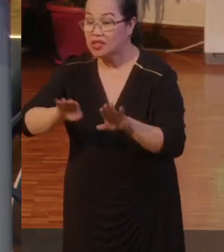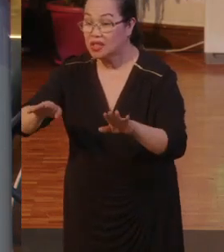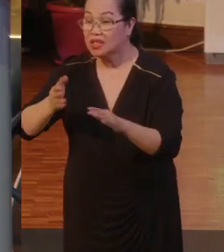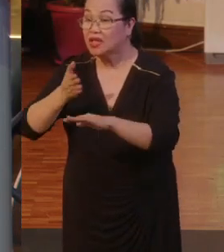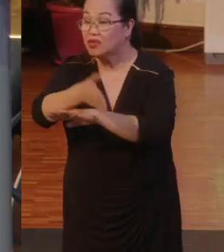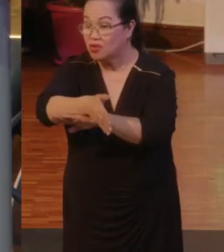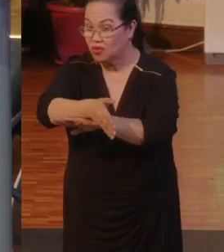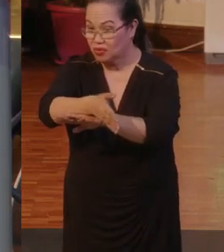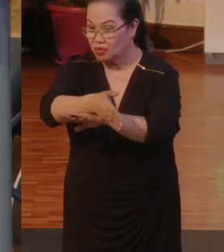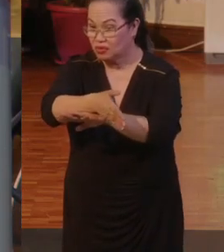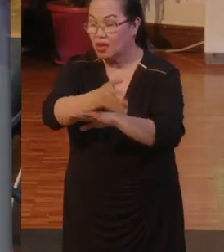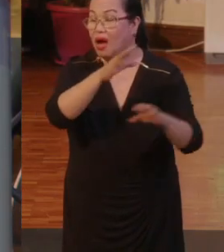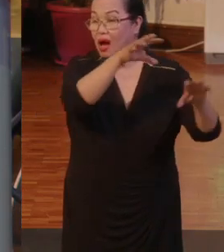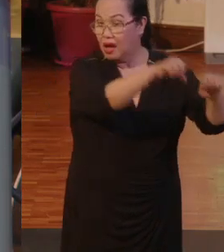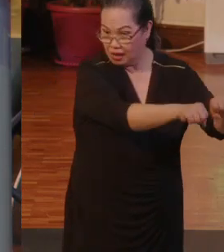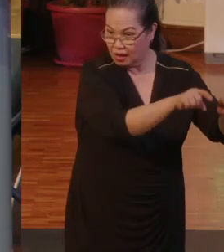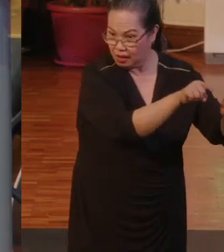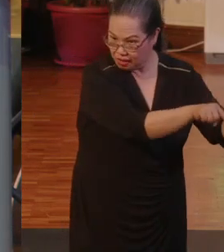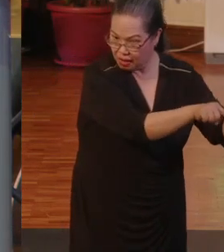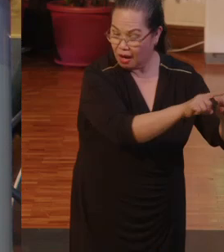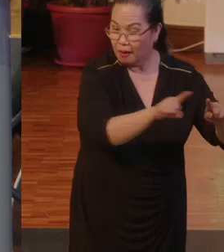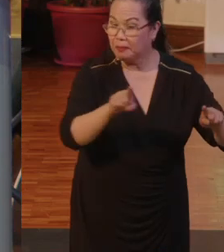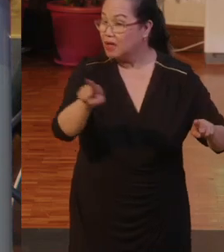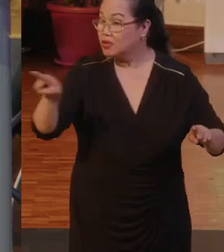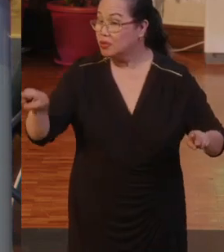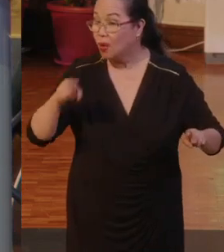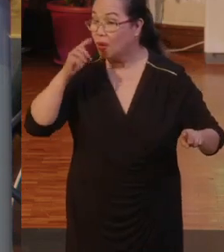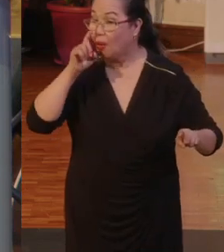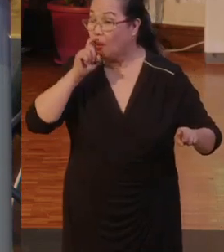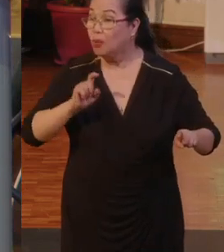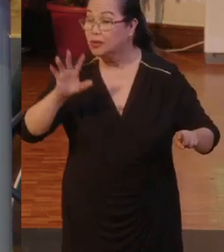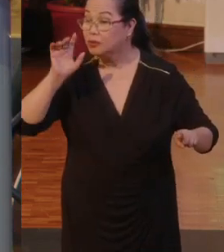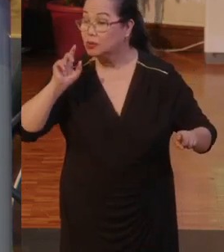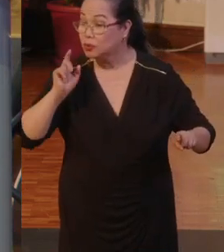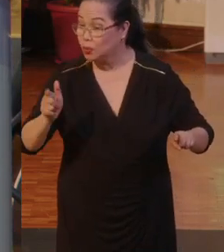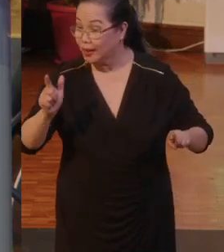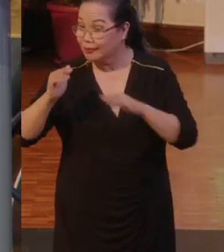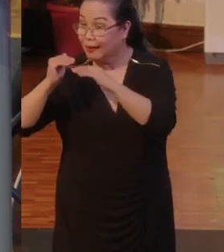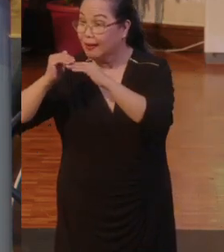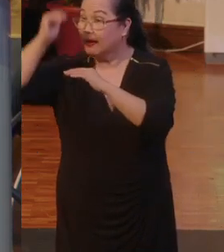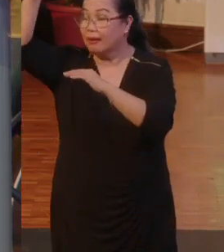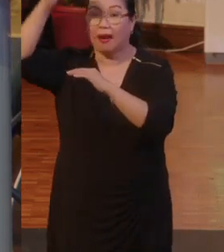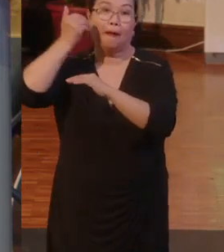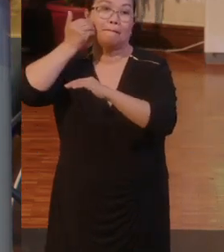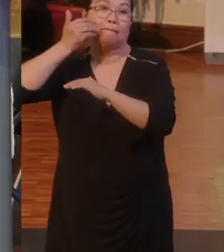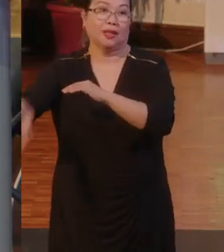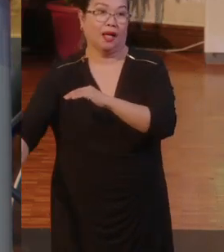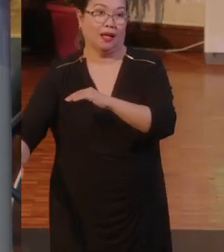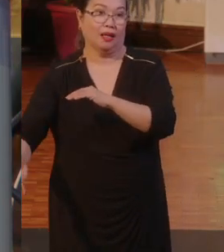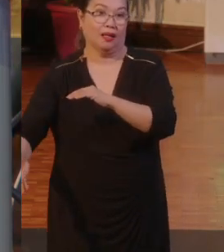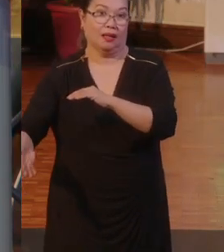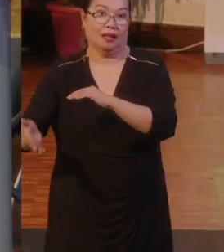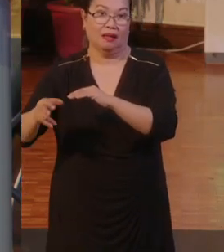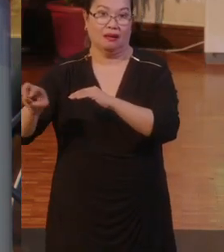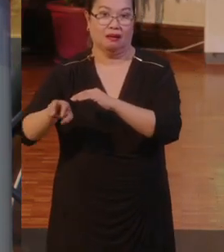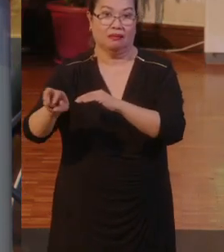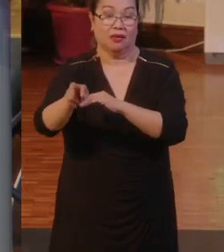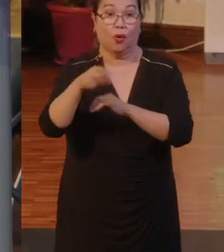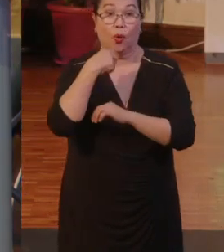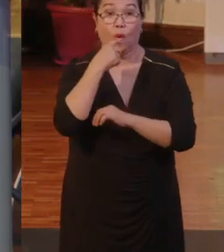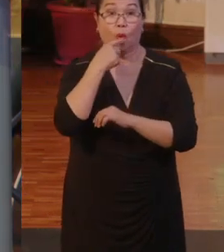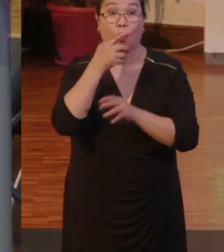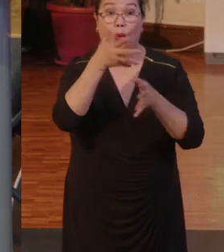kayo hindi. So ang lahat ng 20 years old and up, namatay sa wilderness. Sino lang natira?